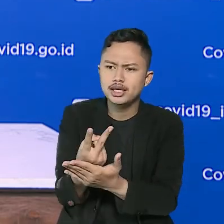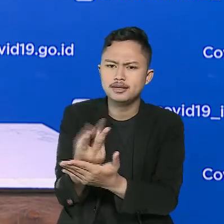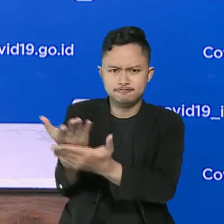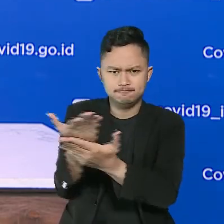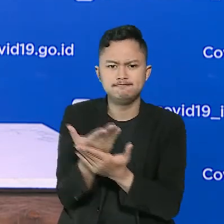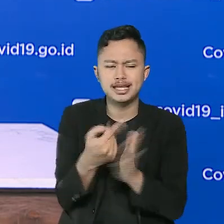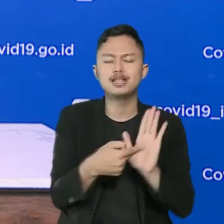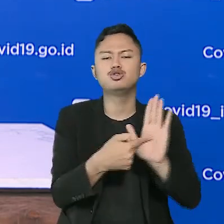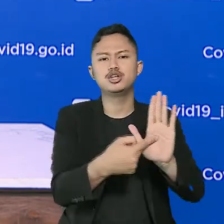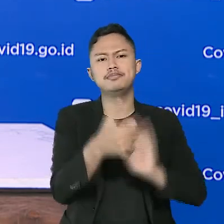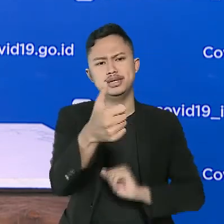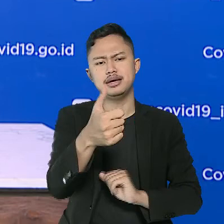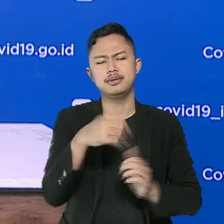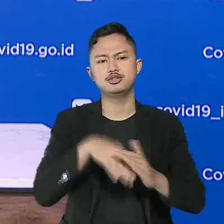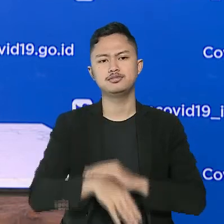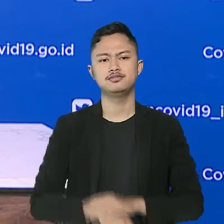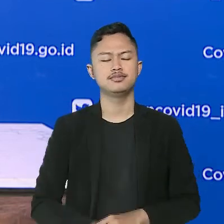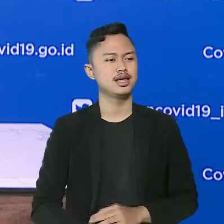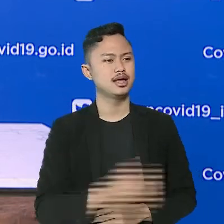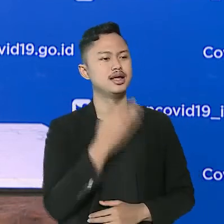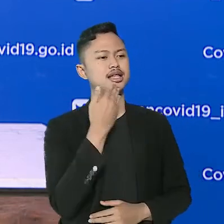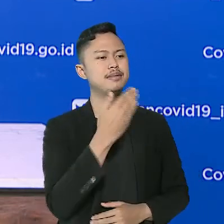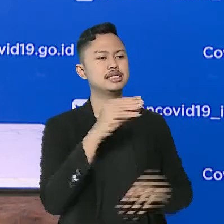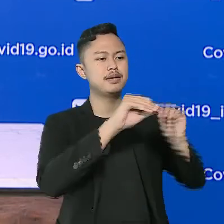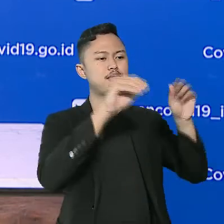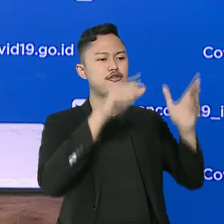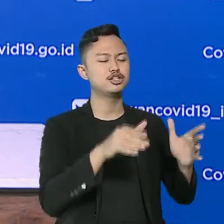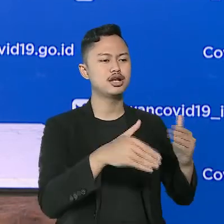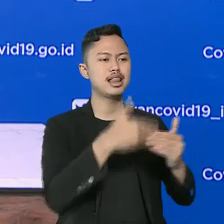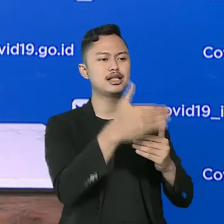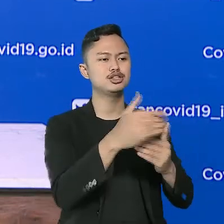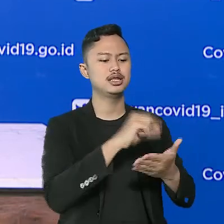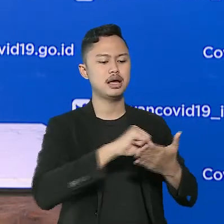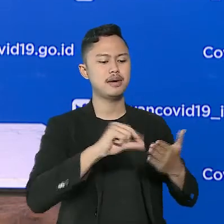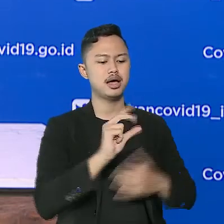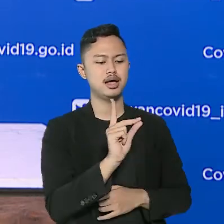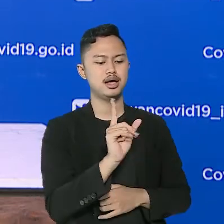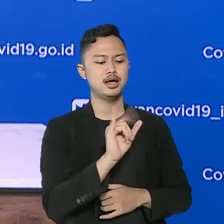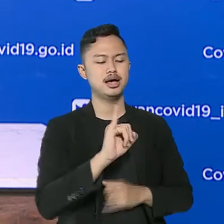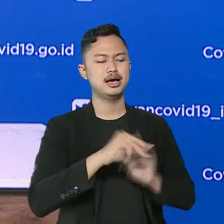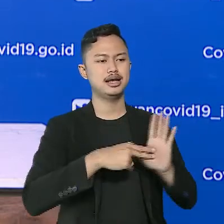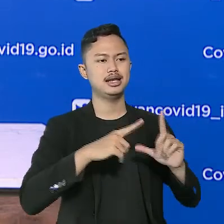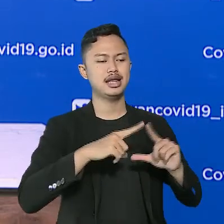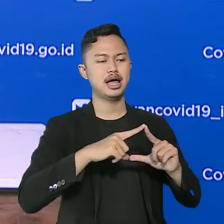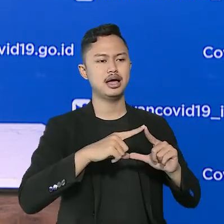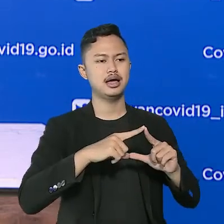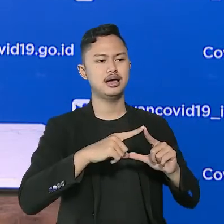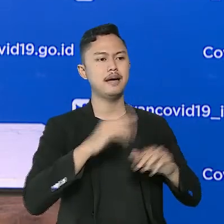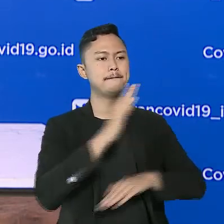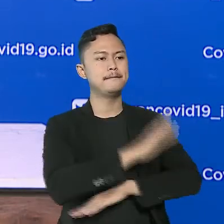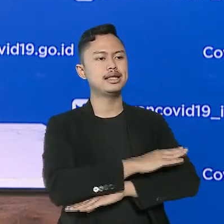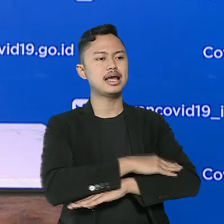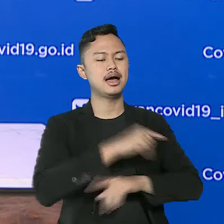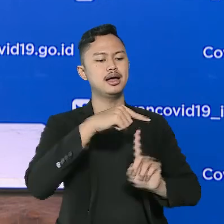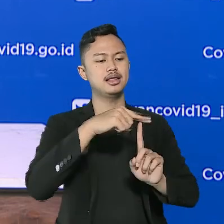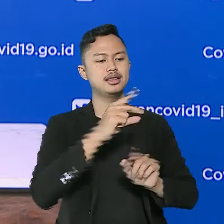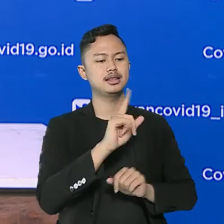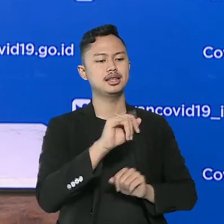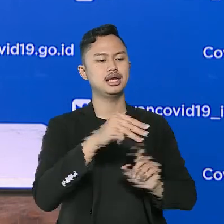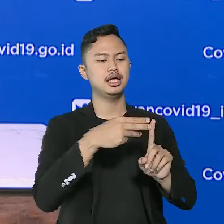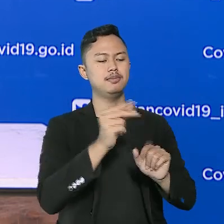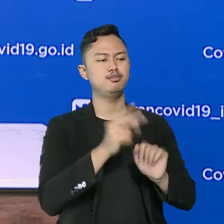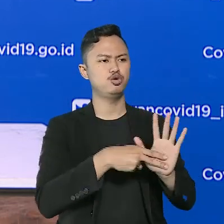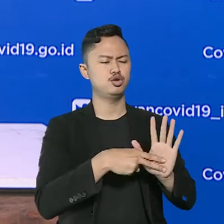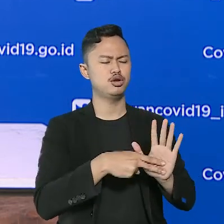kasih. Terima kasih Prof. Pertanyaan selanjutnya dari Rina Ayu Tribunnews.com. Menuju libur Nataru,